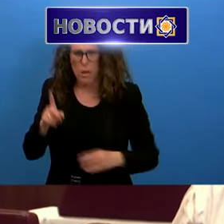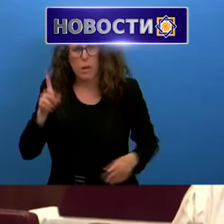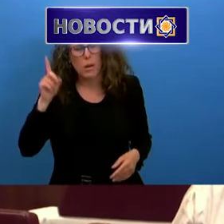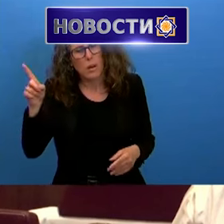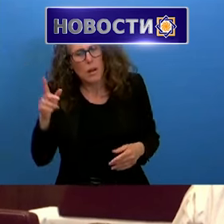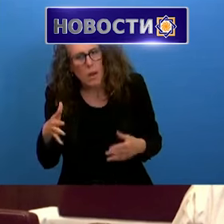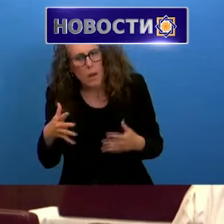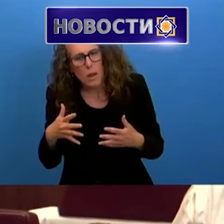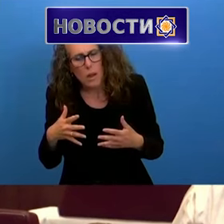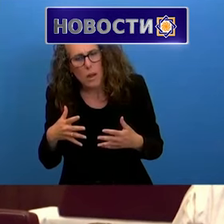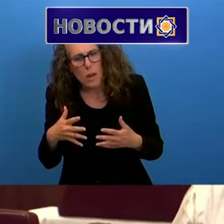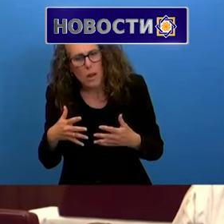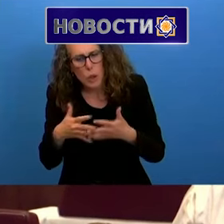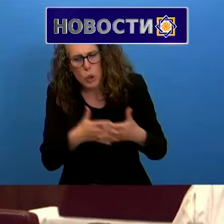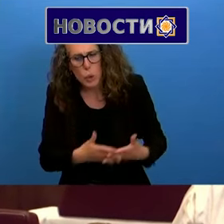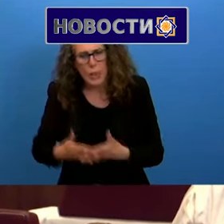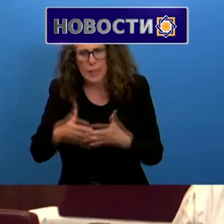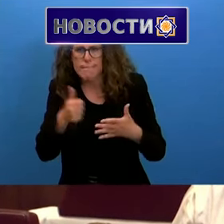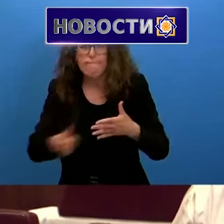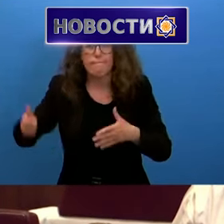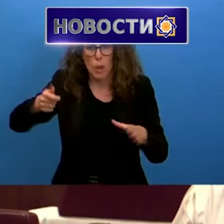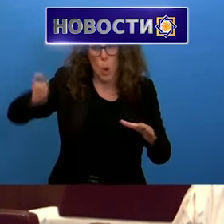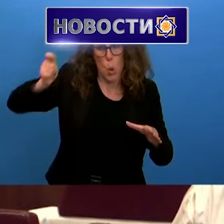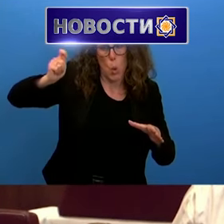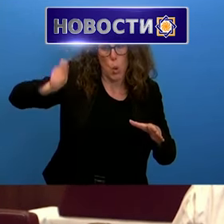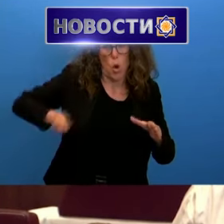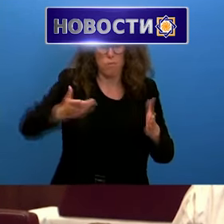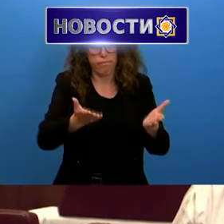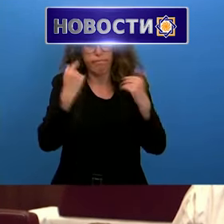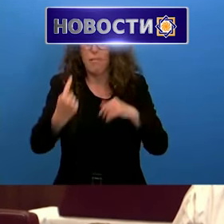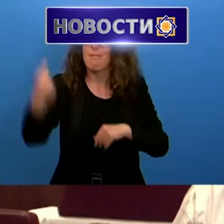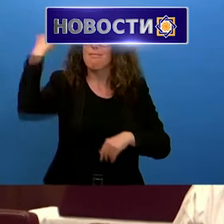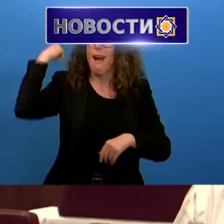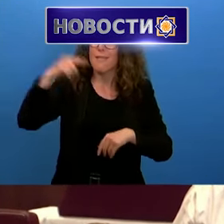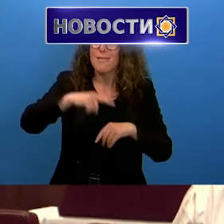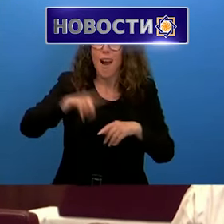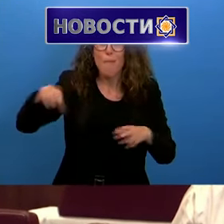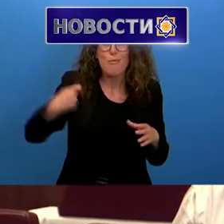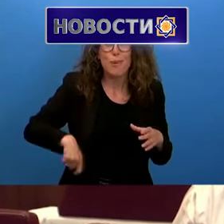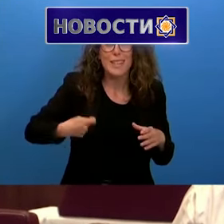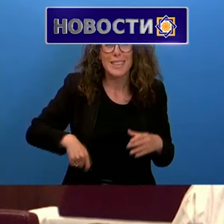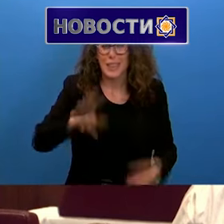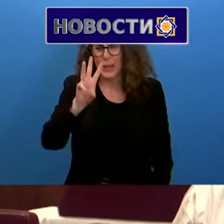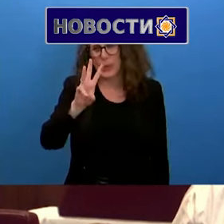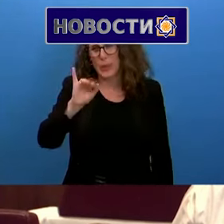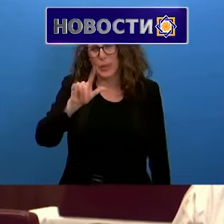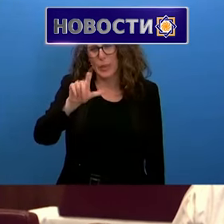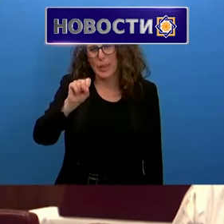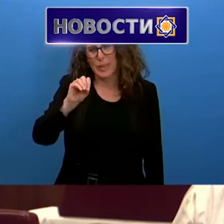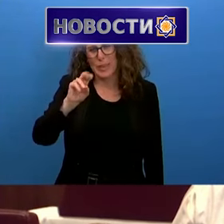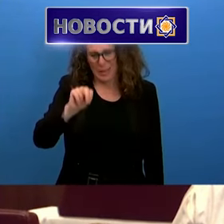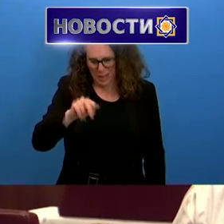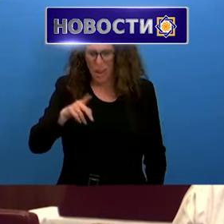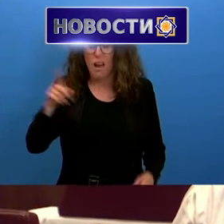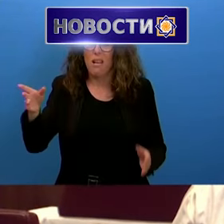растений. Микроорганизмы и беспозвоночные – самые разнообразные группы на Земле. Однако 99% бактерий